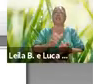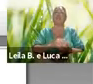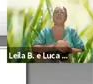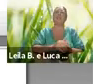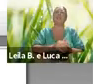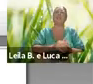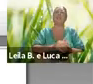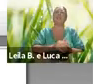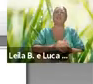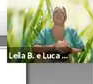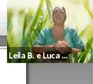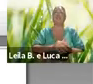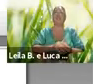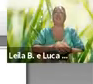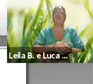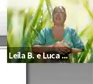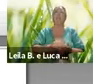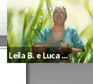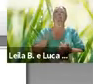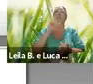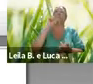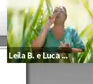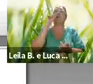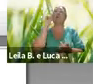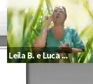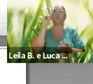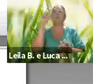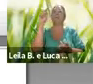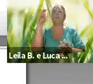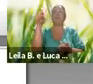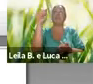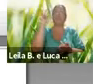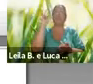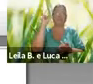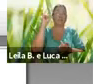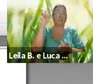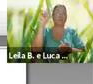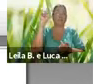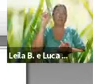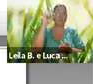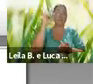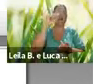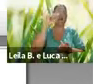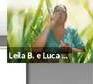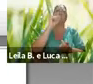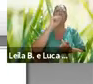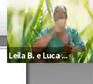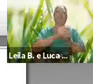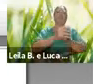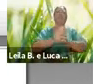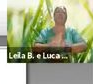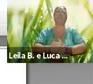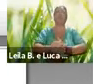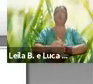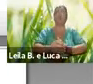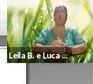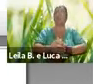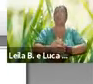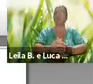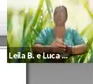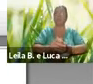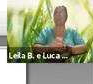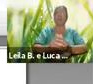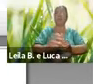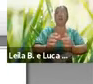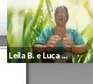è stato dimenticato, Clementino graduò il pensiero e le espressioni in accordo con la capacità del nostro